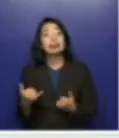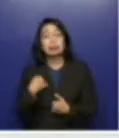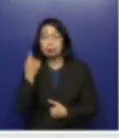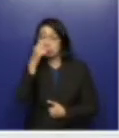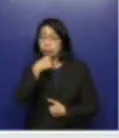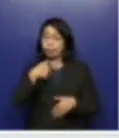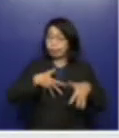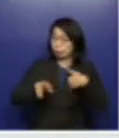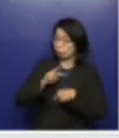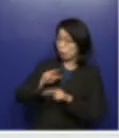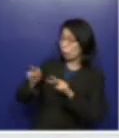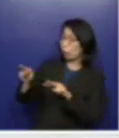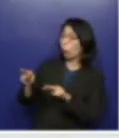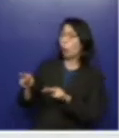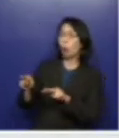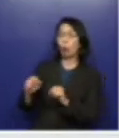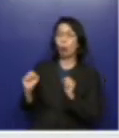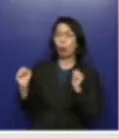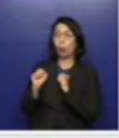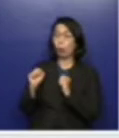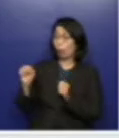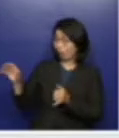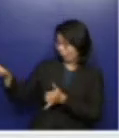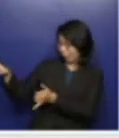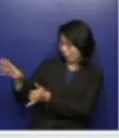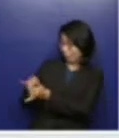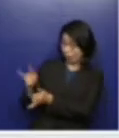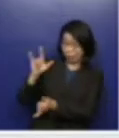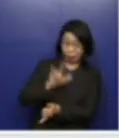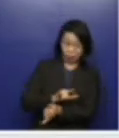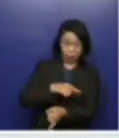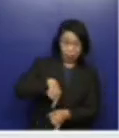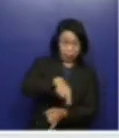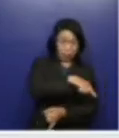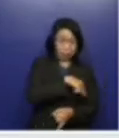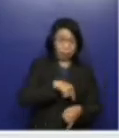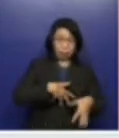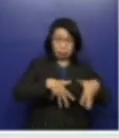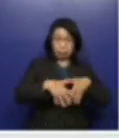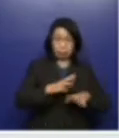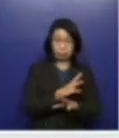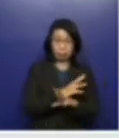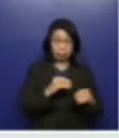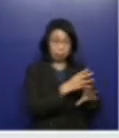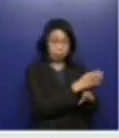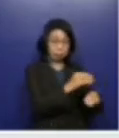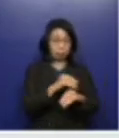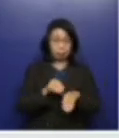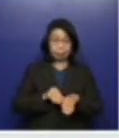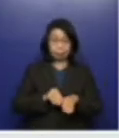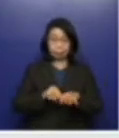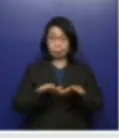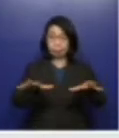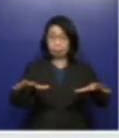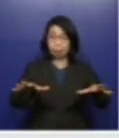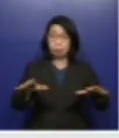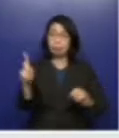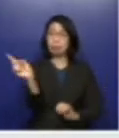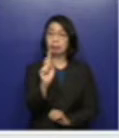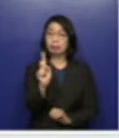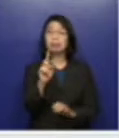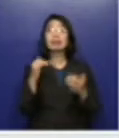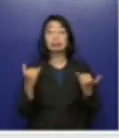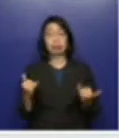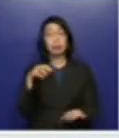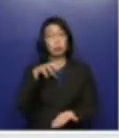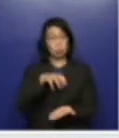องว่าจะระบาดในประเทศไทยเราหรือไม่นั่นหมายว่าจะติดต่อกับคนไทยและคนไทยไประบาดในคนไทยหรือไม่โชคดีขณะนี้ยังไ